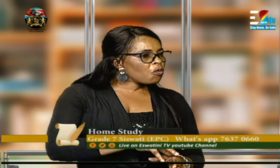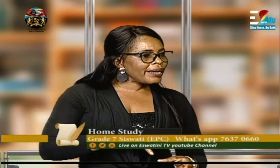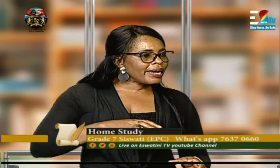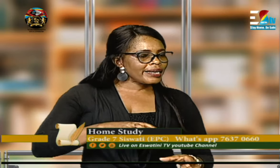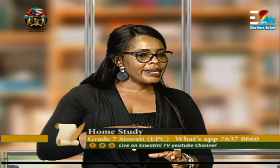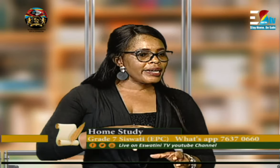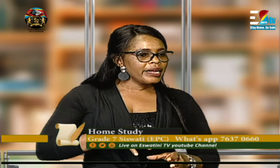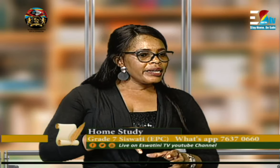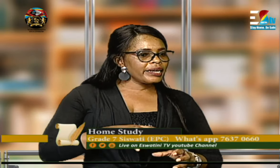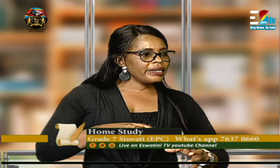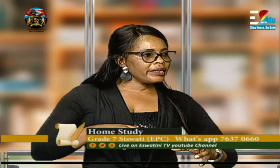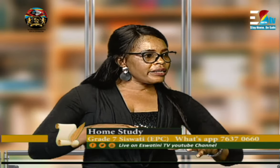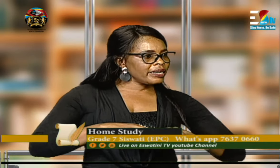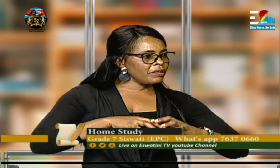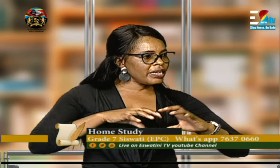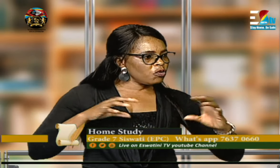akhona kuba